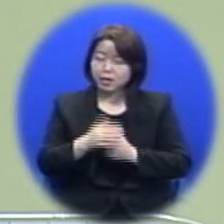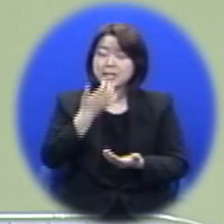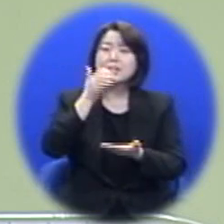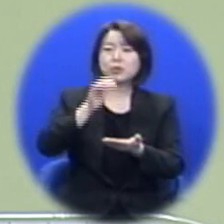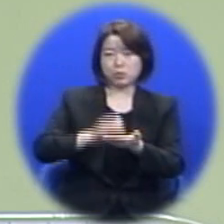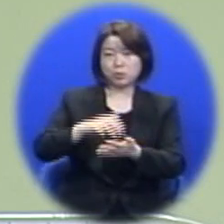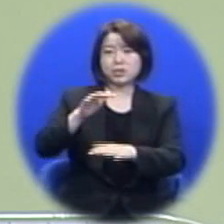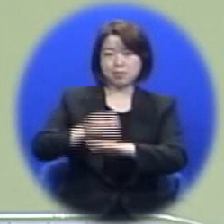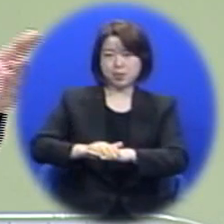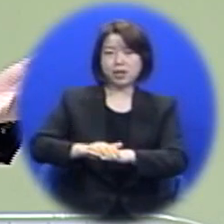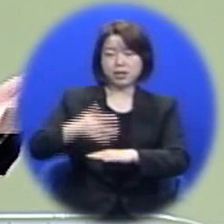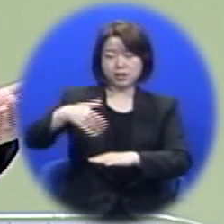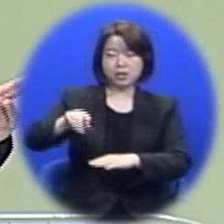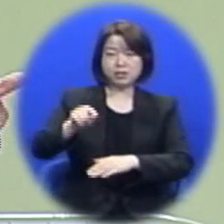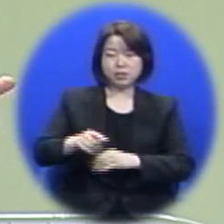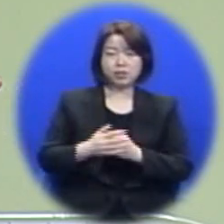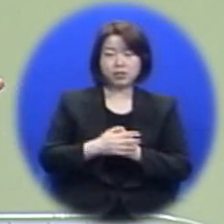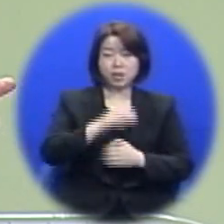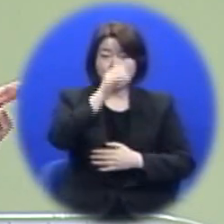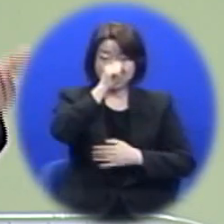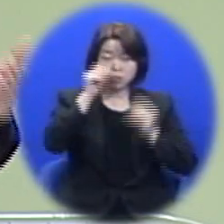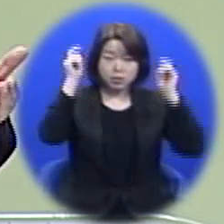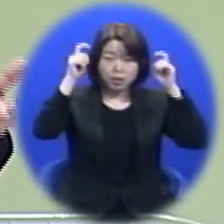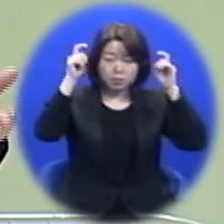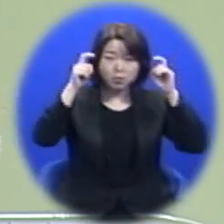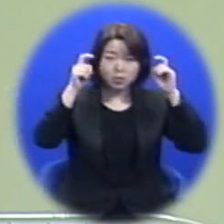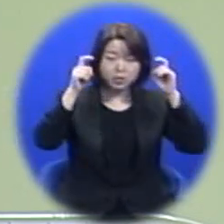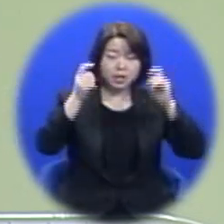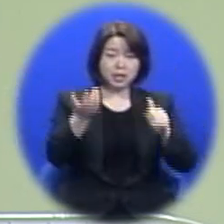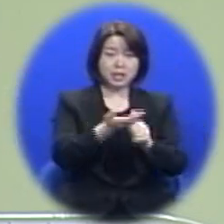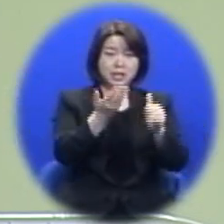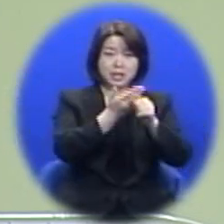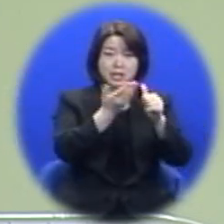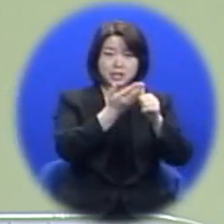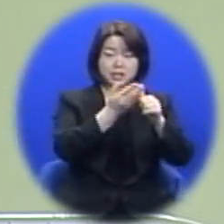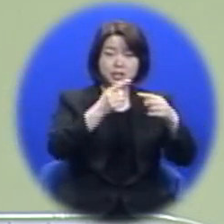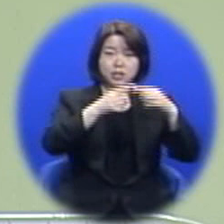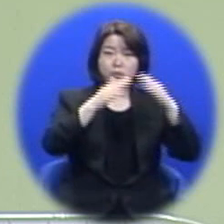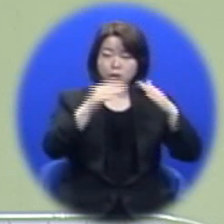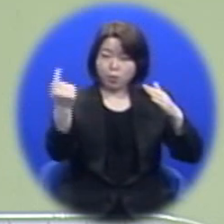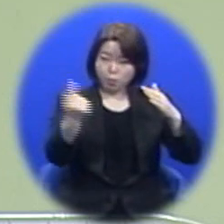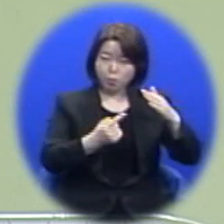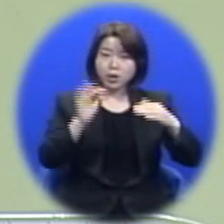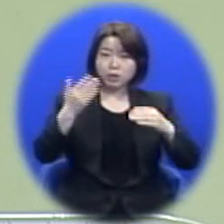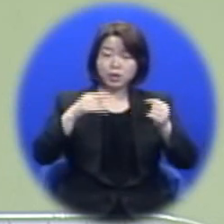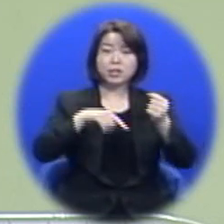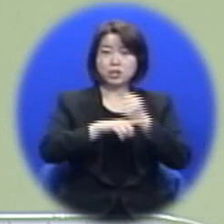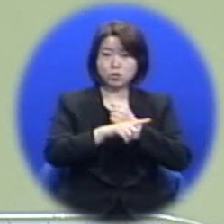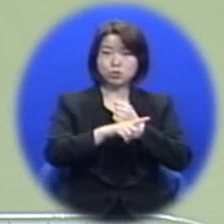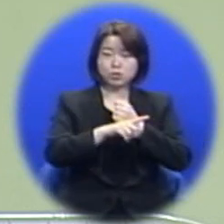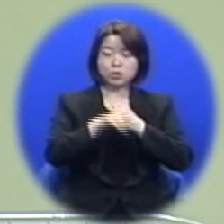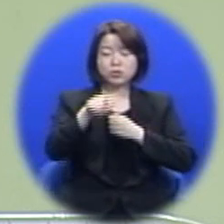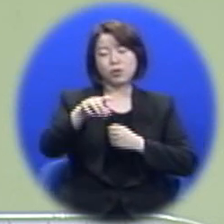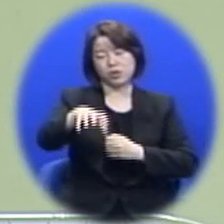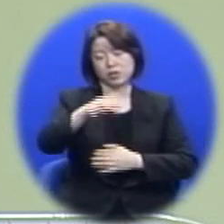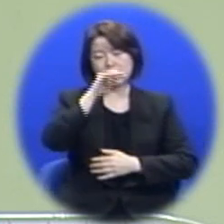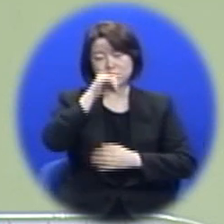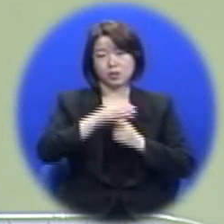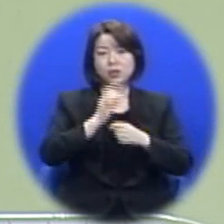길이에요 선한목자교회 5개 된 이유도 거기 있어요 더 어려운 길이니까